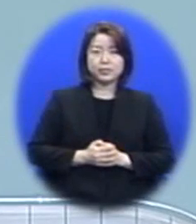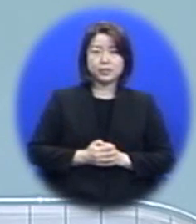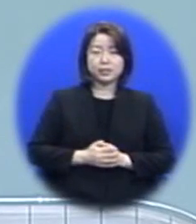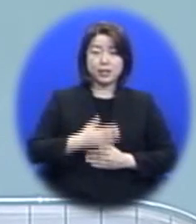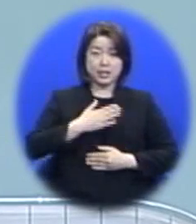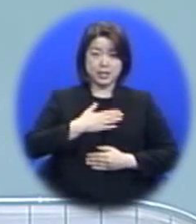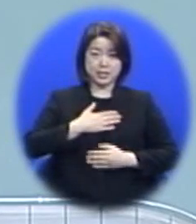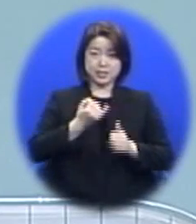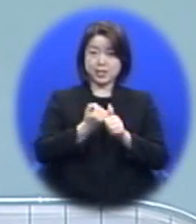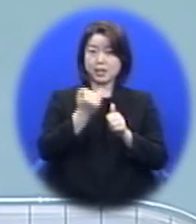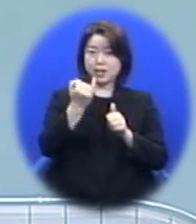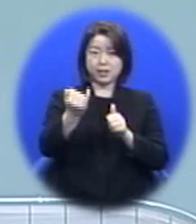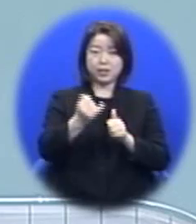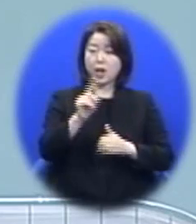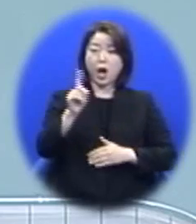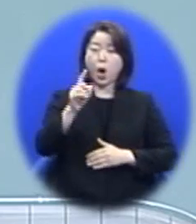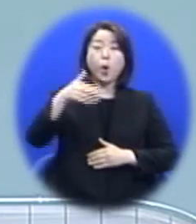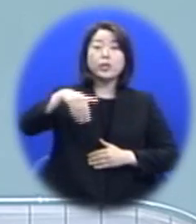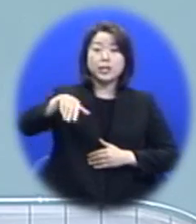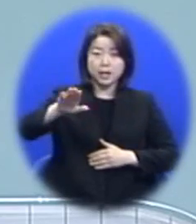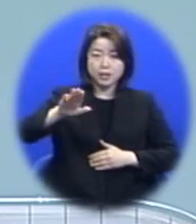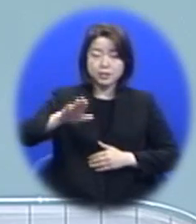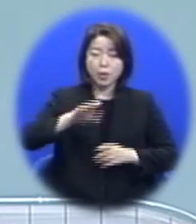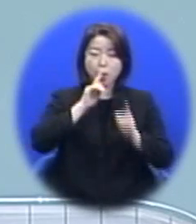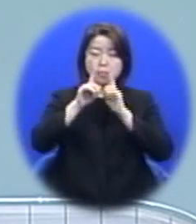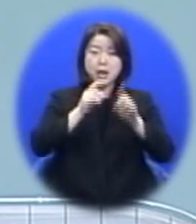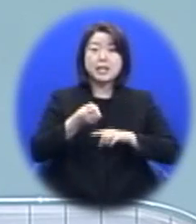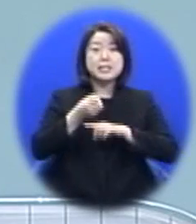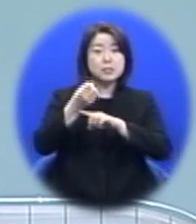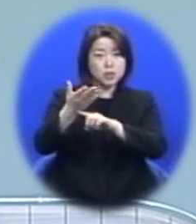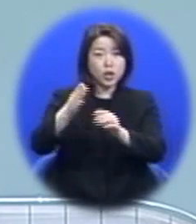제 아내가 어디서 말씀을 전할 때